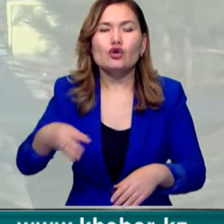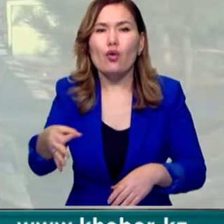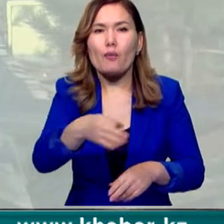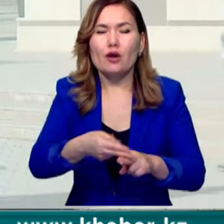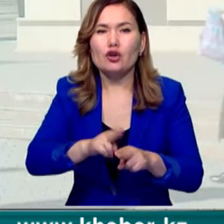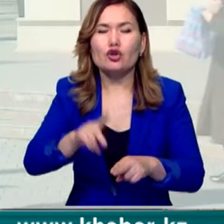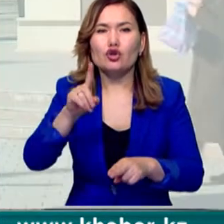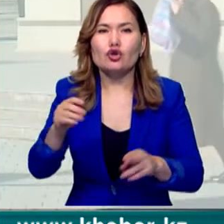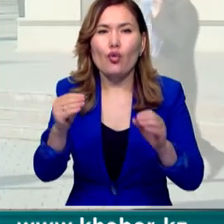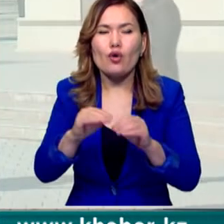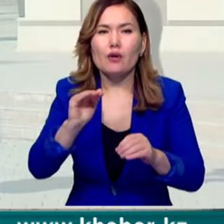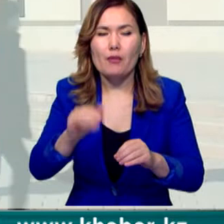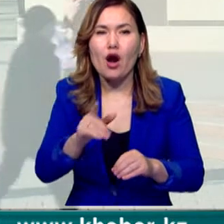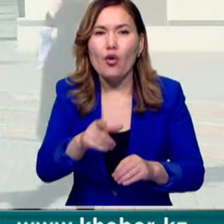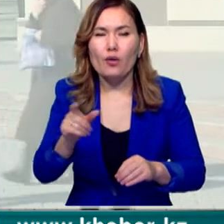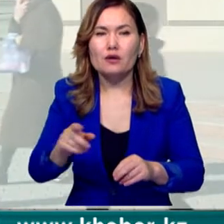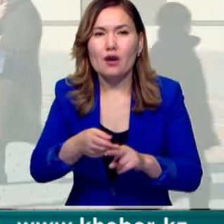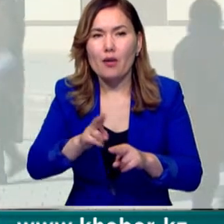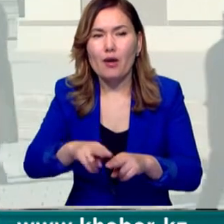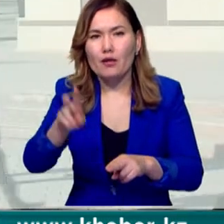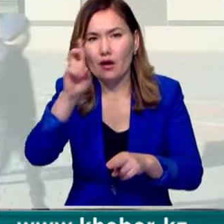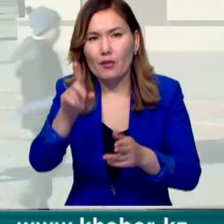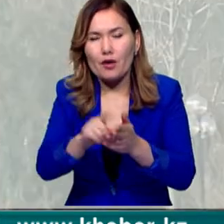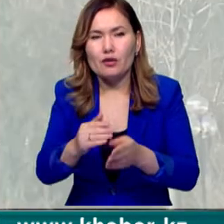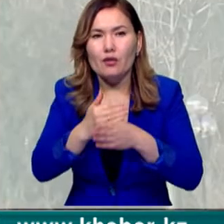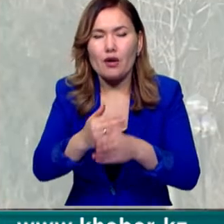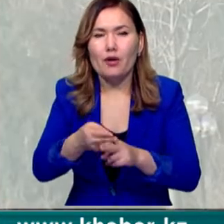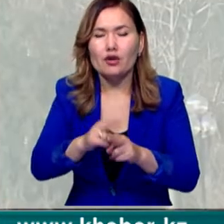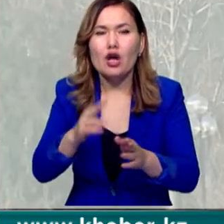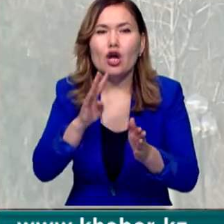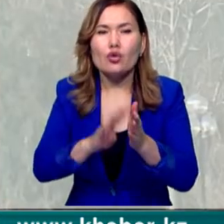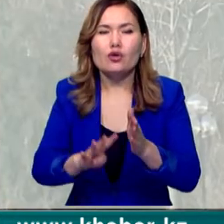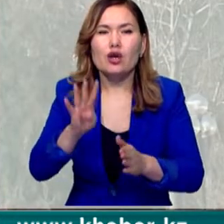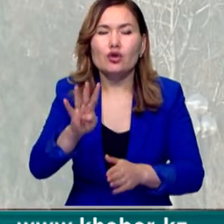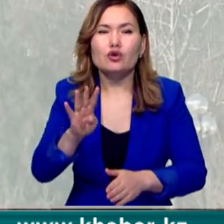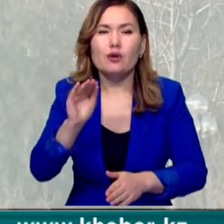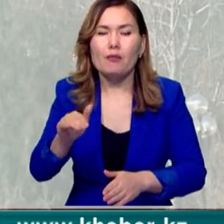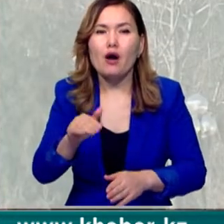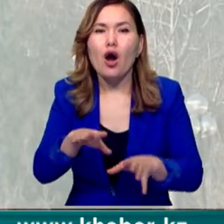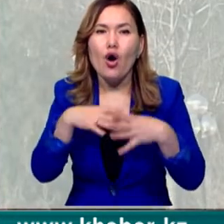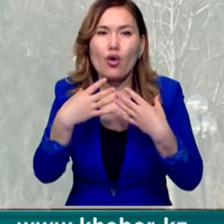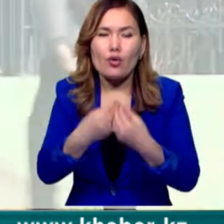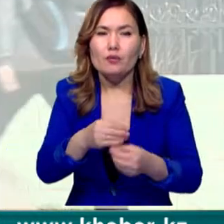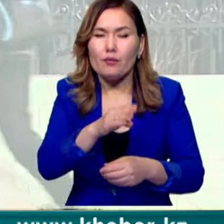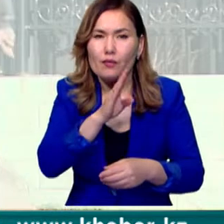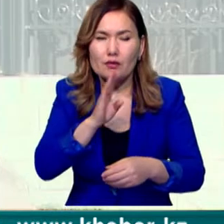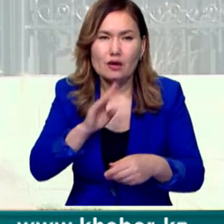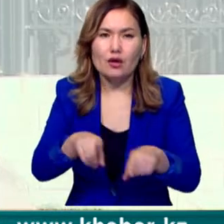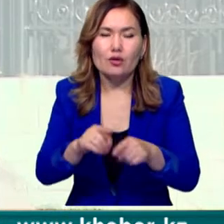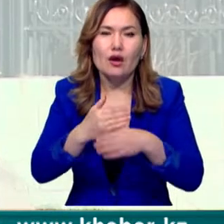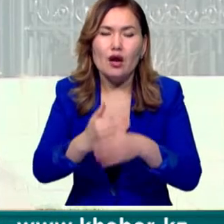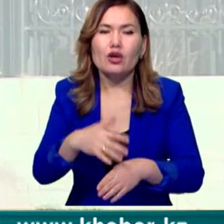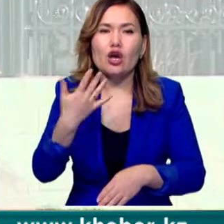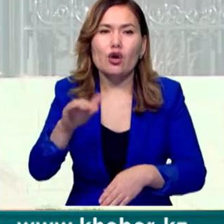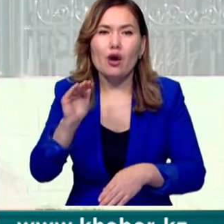110 мың отбасына атаулы әлеуметтік көмек көрсетілген. Биыл 93 мыңға жуық көп балалы отбасына жәрдемақы төленеді. Оның ішінде 50